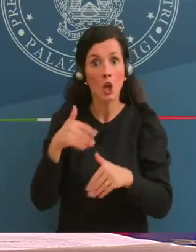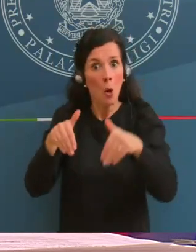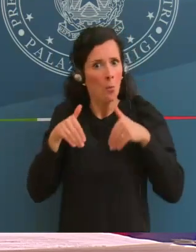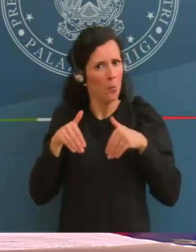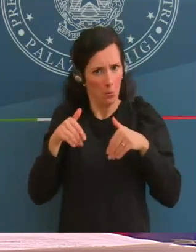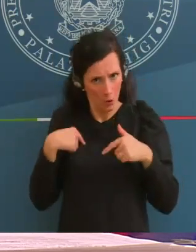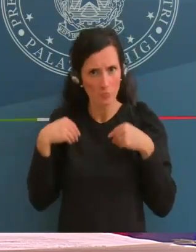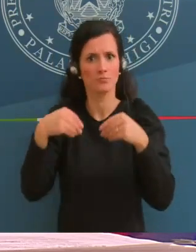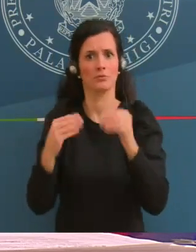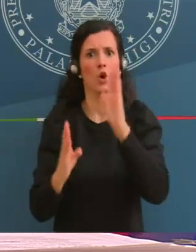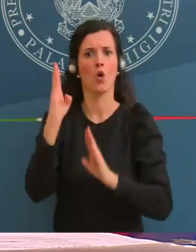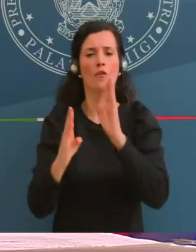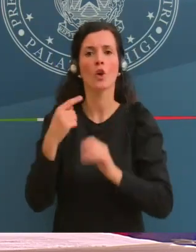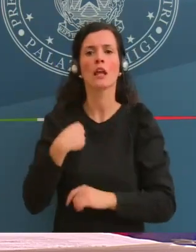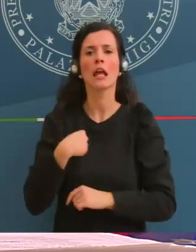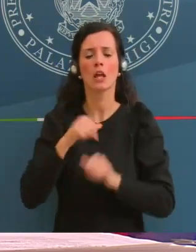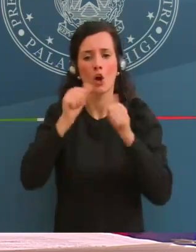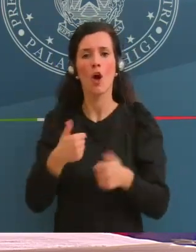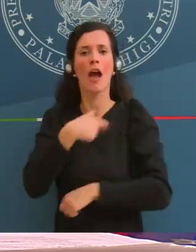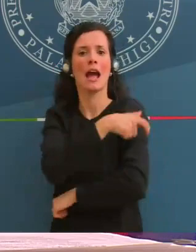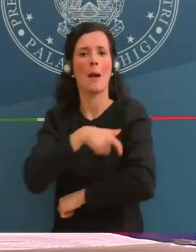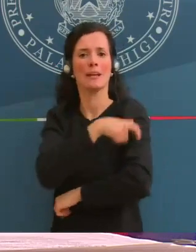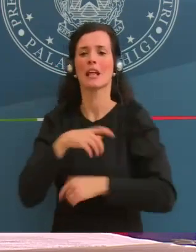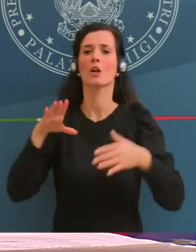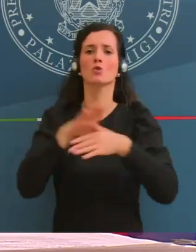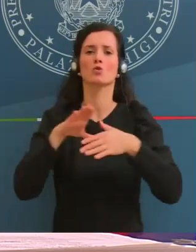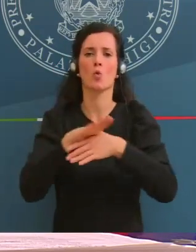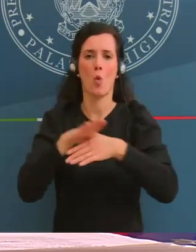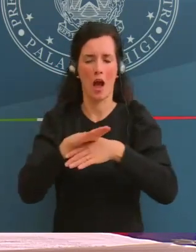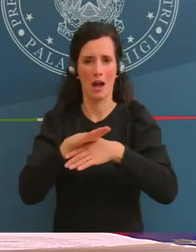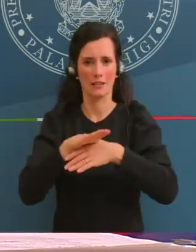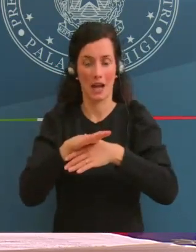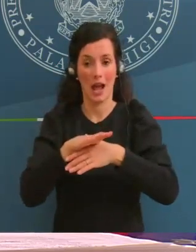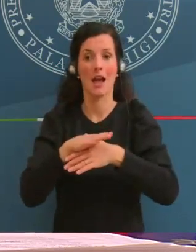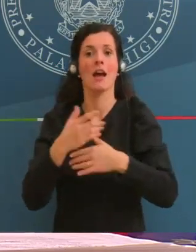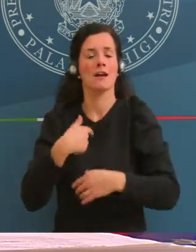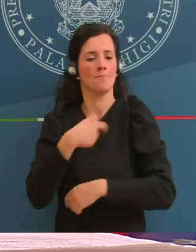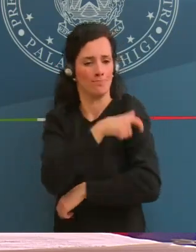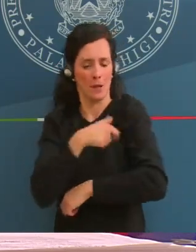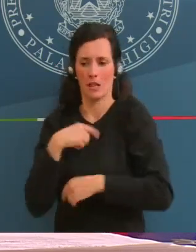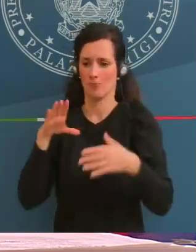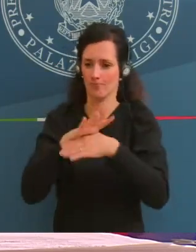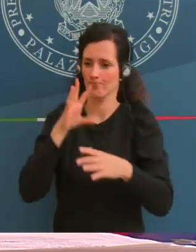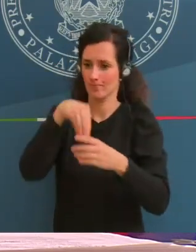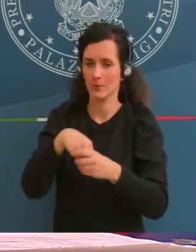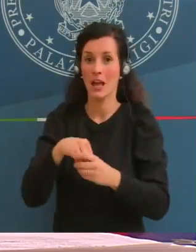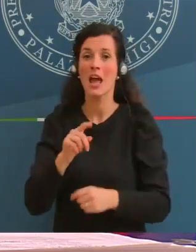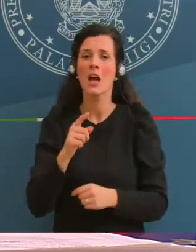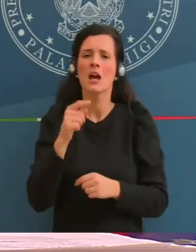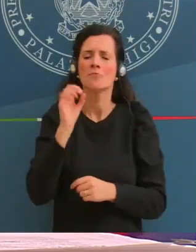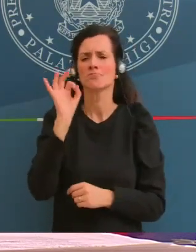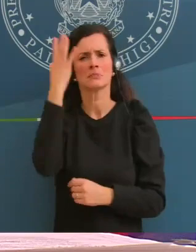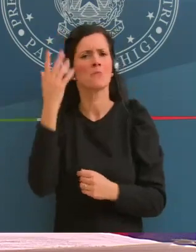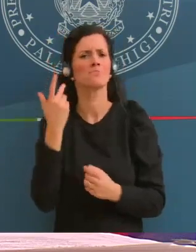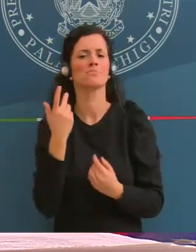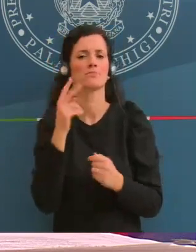della pandemia noi siamo stati così sopraffatti come primo paese europeo anzi occidentale da questa